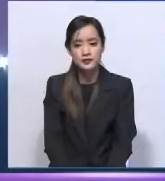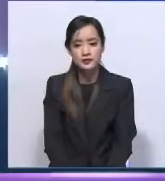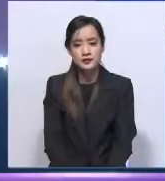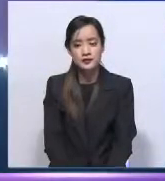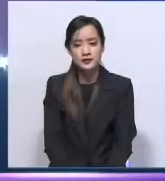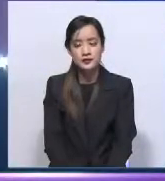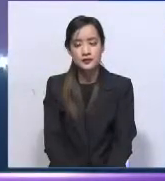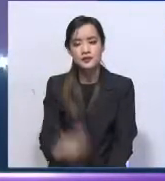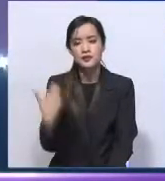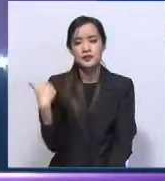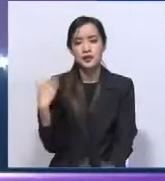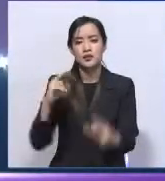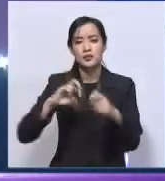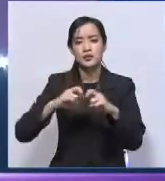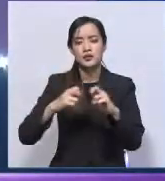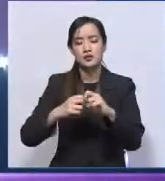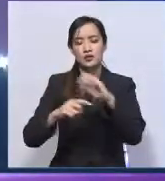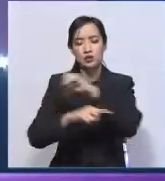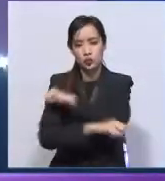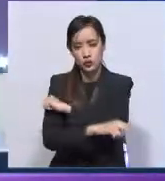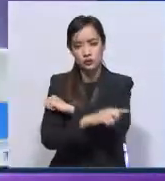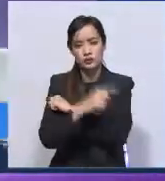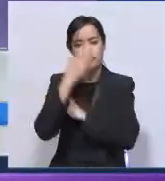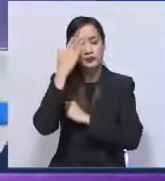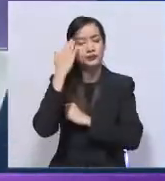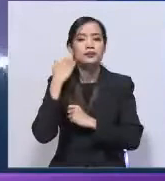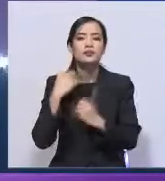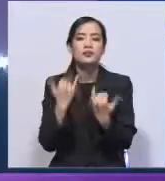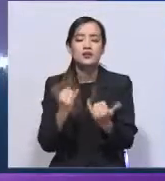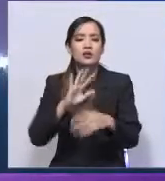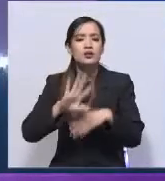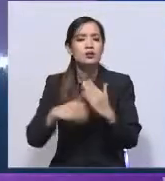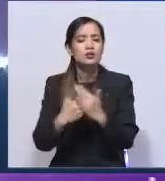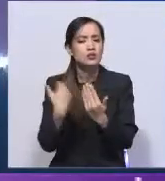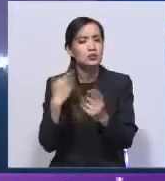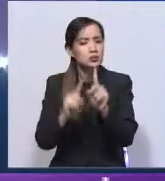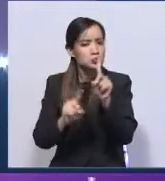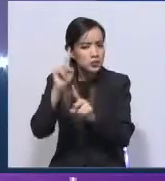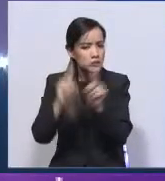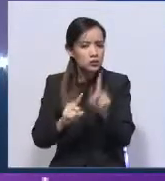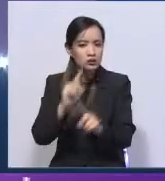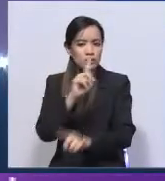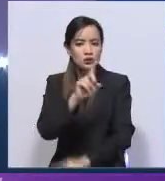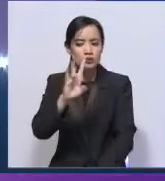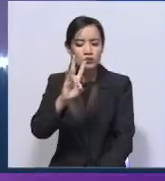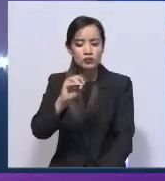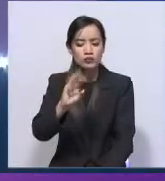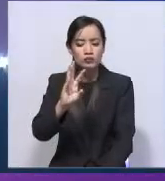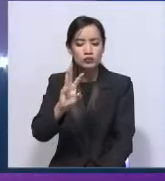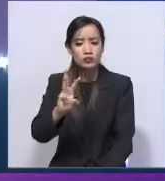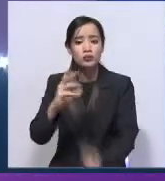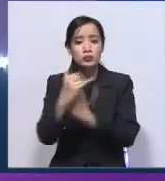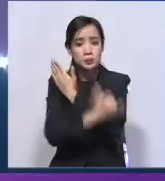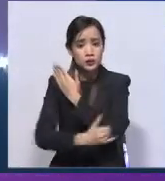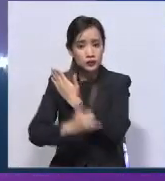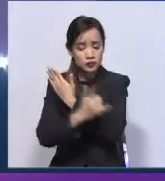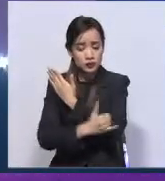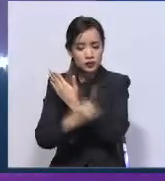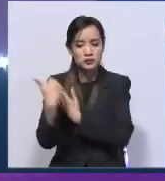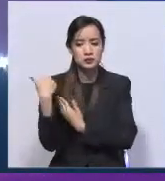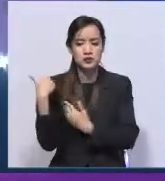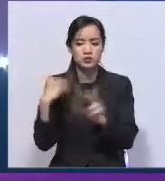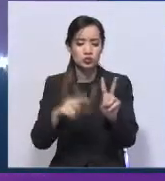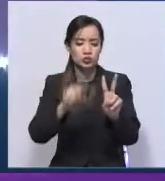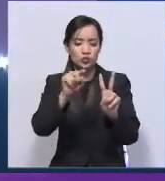ก็มีปัญหาเรื่องการทุจริตมีทั้งหมดที่ถูกประเมินมาทั้งหมด176ประเทศใช่ไหมก็มี2ใน